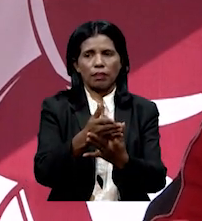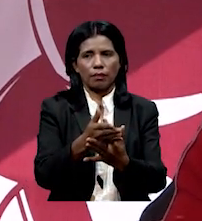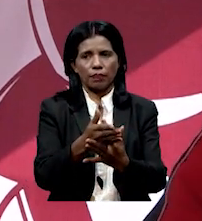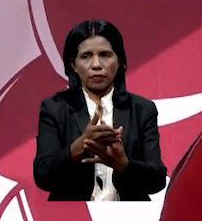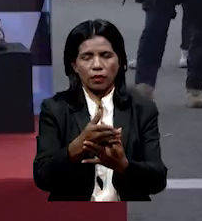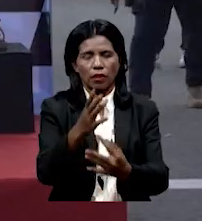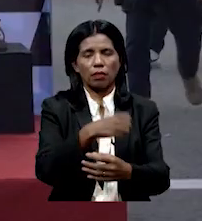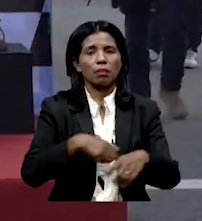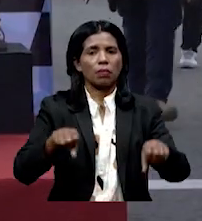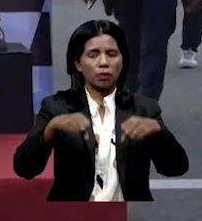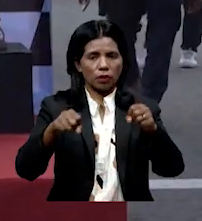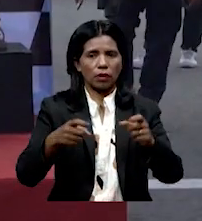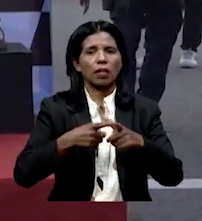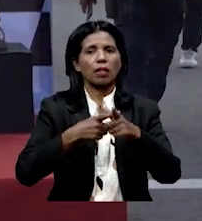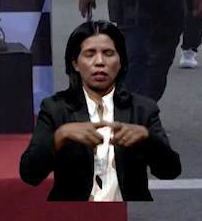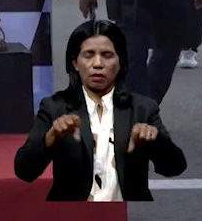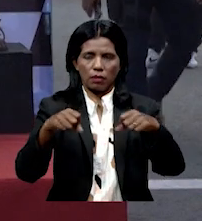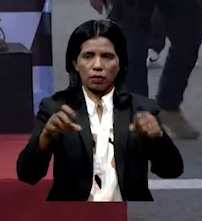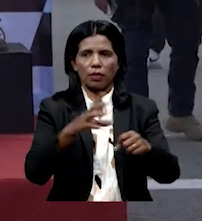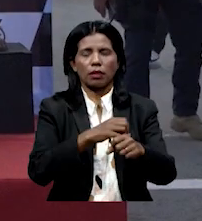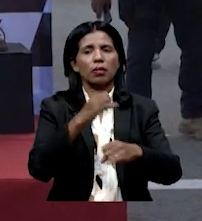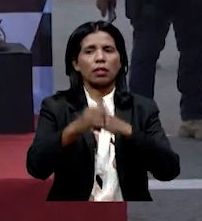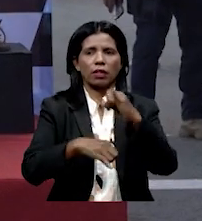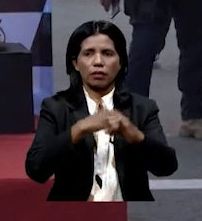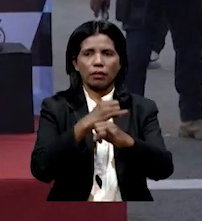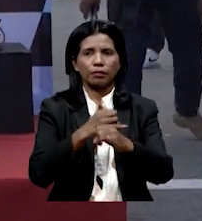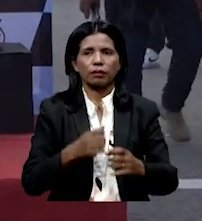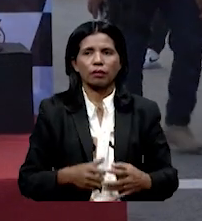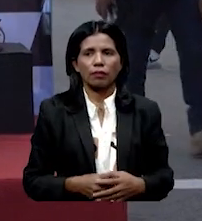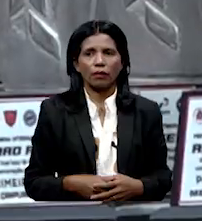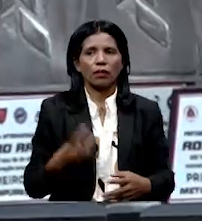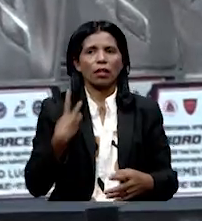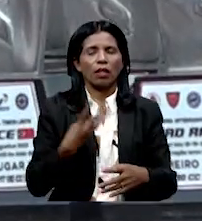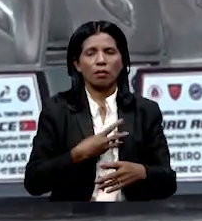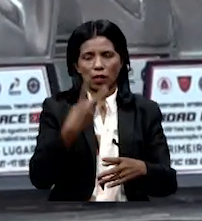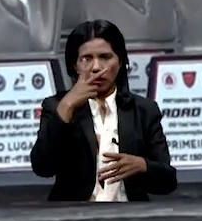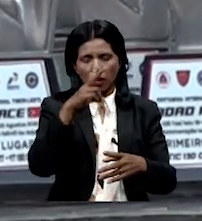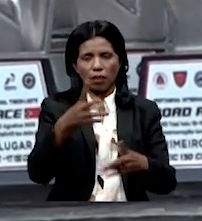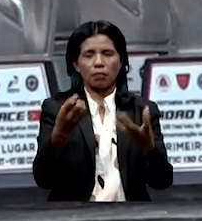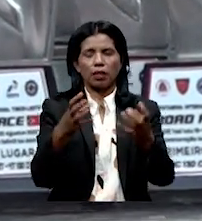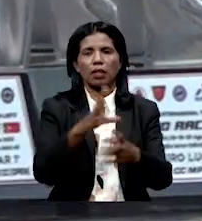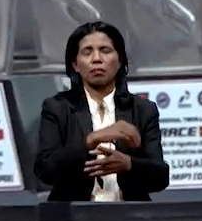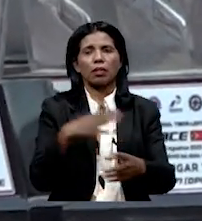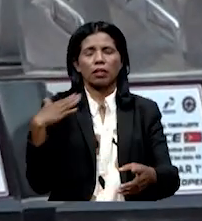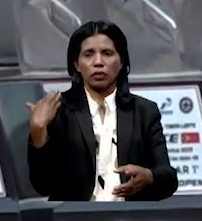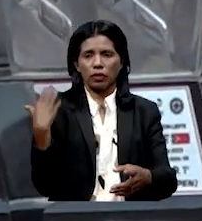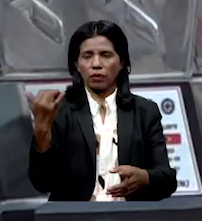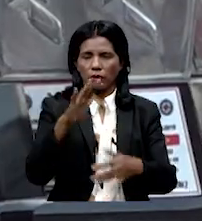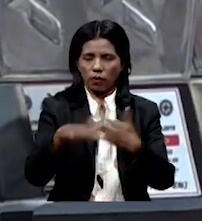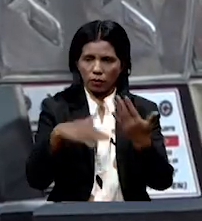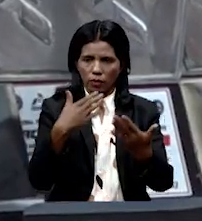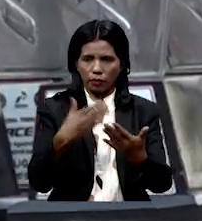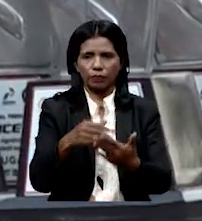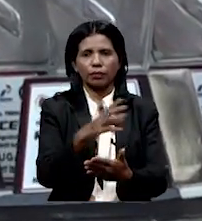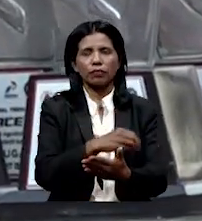dunia balap, baik itu di domestik maupun internasional. Jadi kami melihat bagaimana banyak anak-anak muda, talenta-talenta